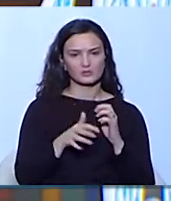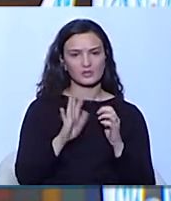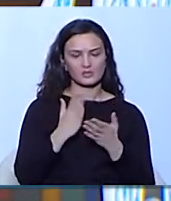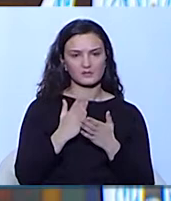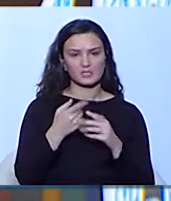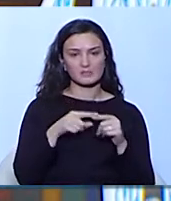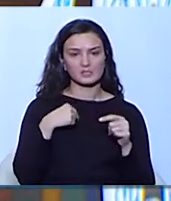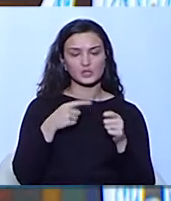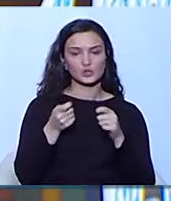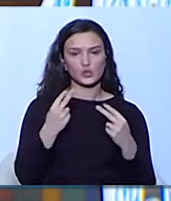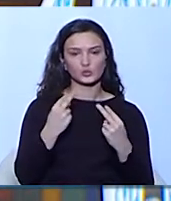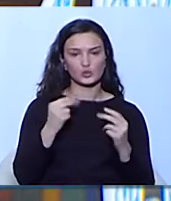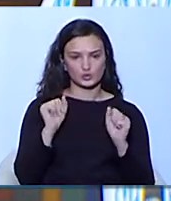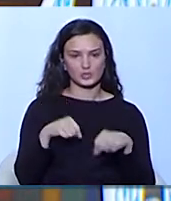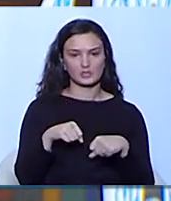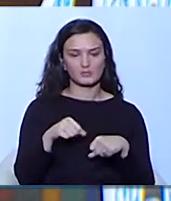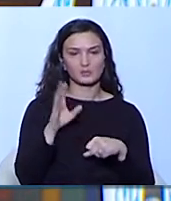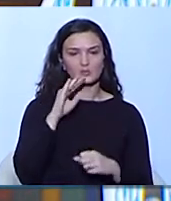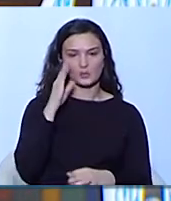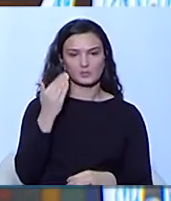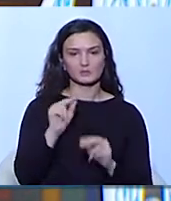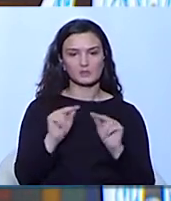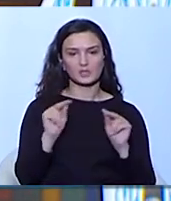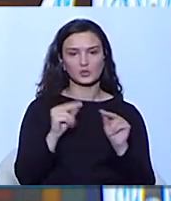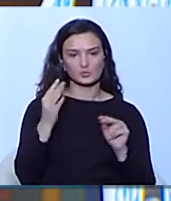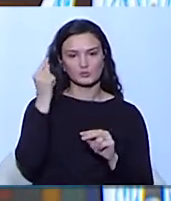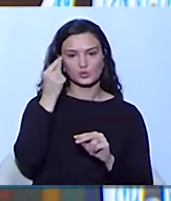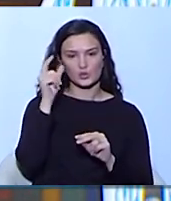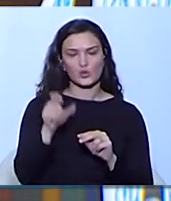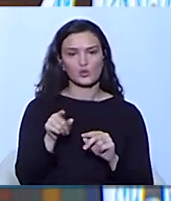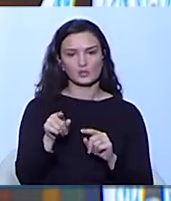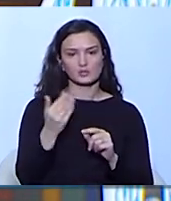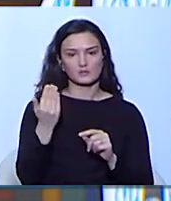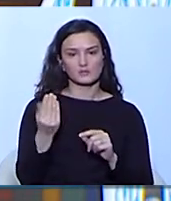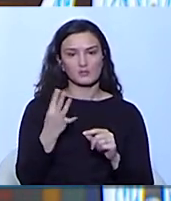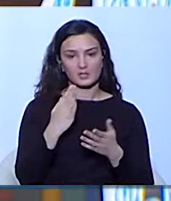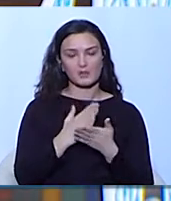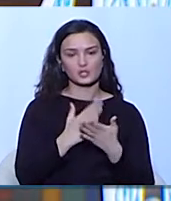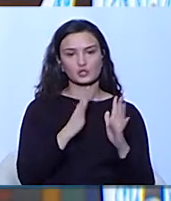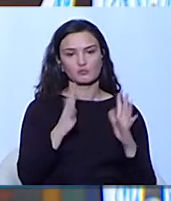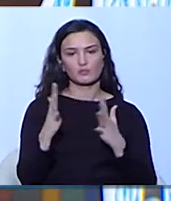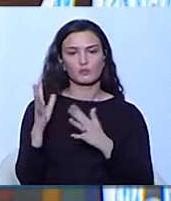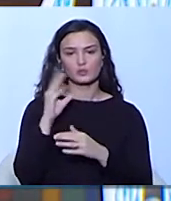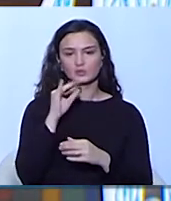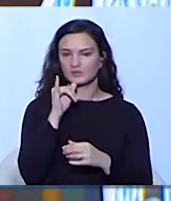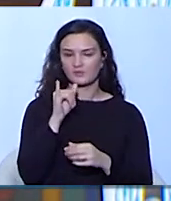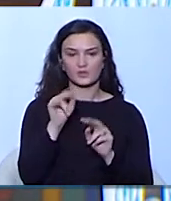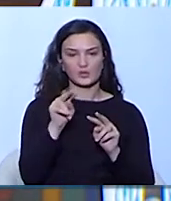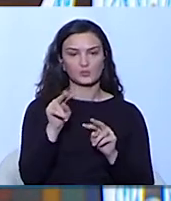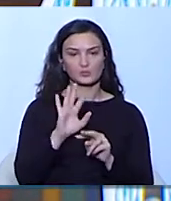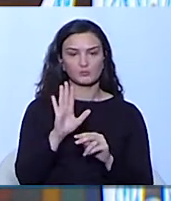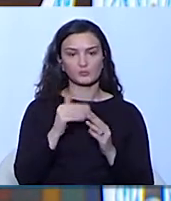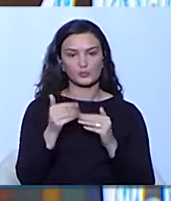ამის რეგულირება შესაძლებელია. მშობლის, პედაგოგის, ფსიქოლოგის დონეზე. Მაგრამ არის შემთხვევები, როდესაც ვერ არეგულირებენ